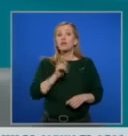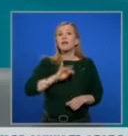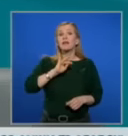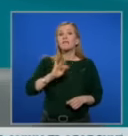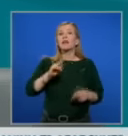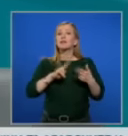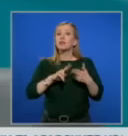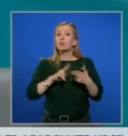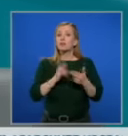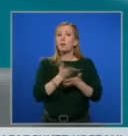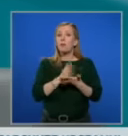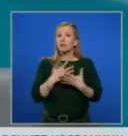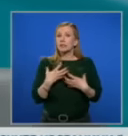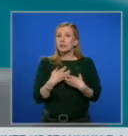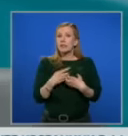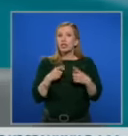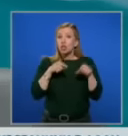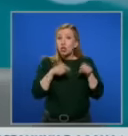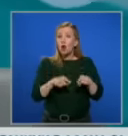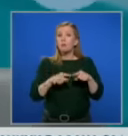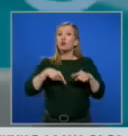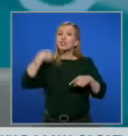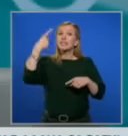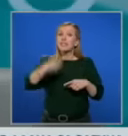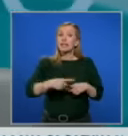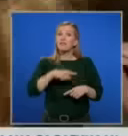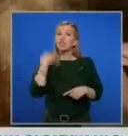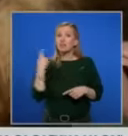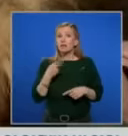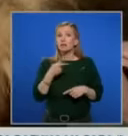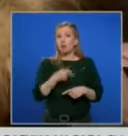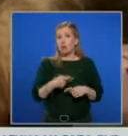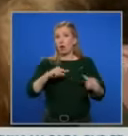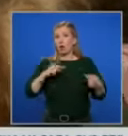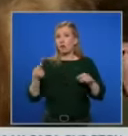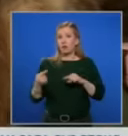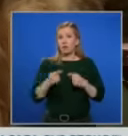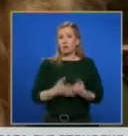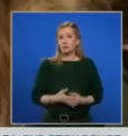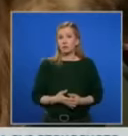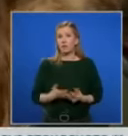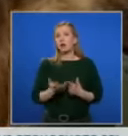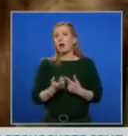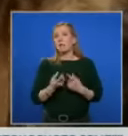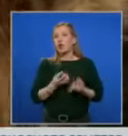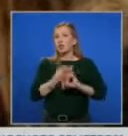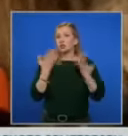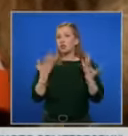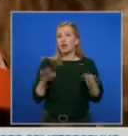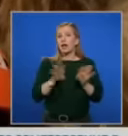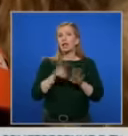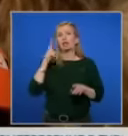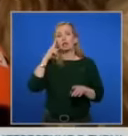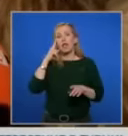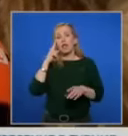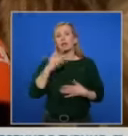и опасенията си, че самият той може да бъде следваща жертва на междусъседски конфликт. Пореден случай, както знаем,